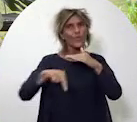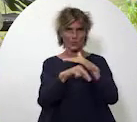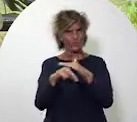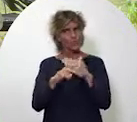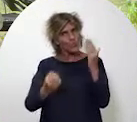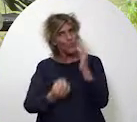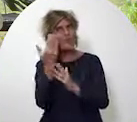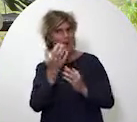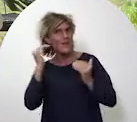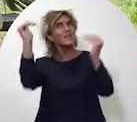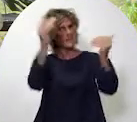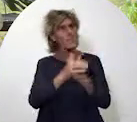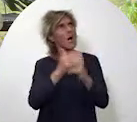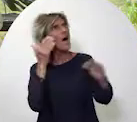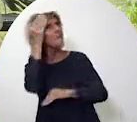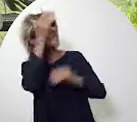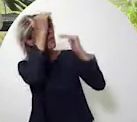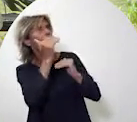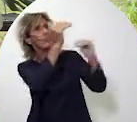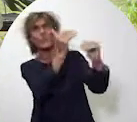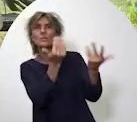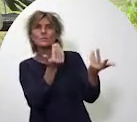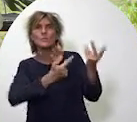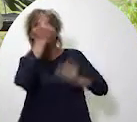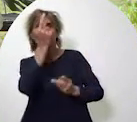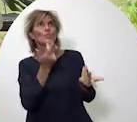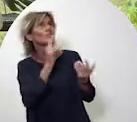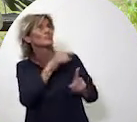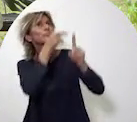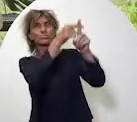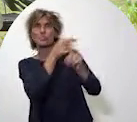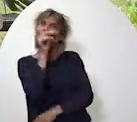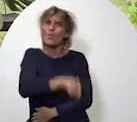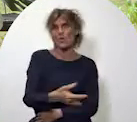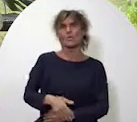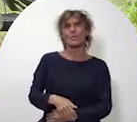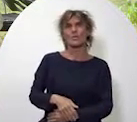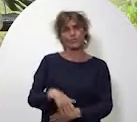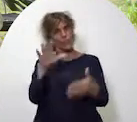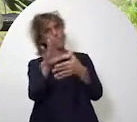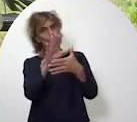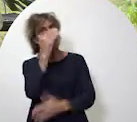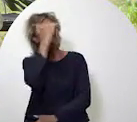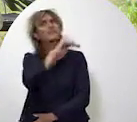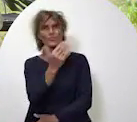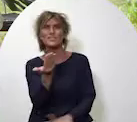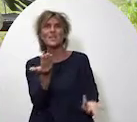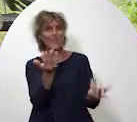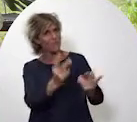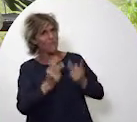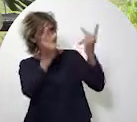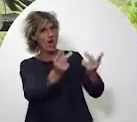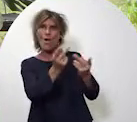espérances et pour regarder l'avenir avec davantage de confiance et d'optimisme la guadeloupe je sais